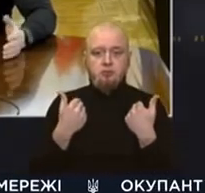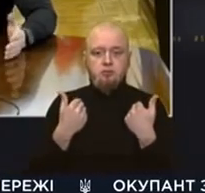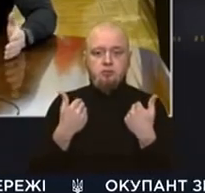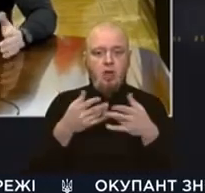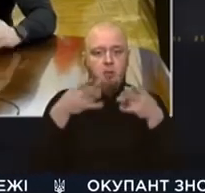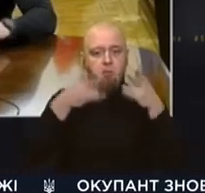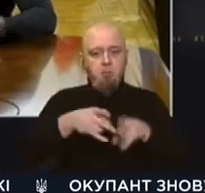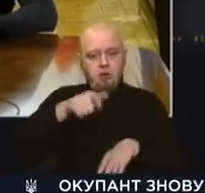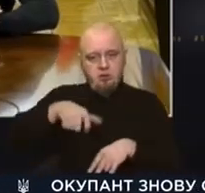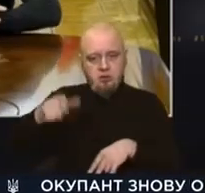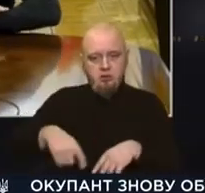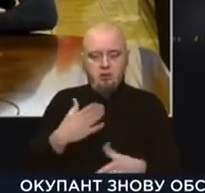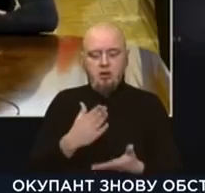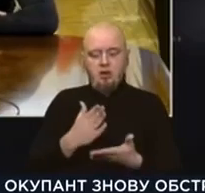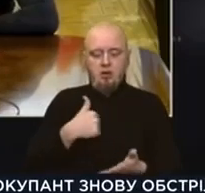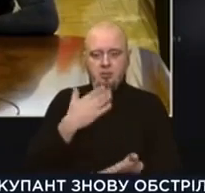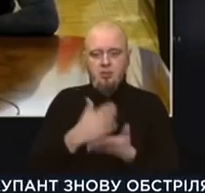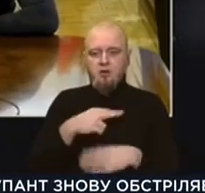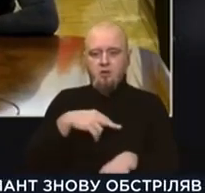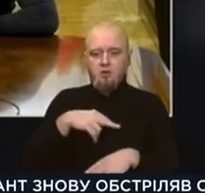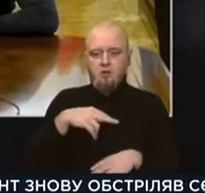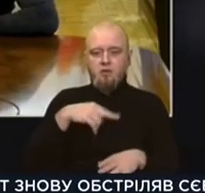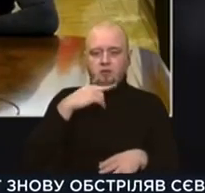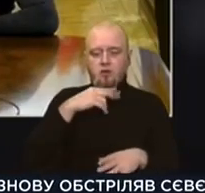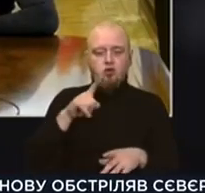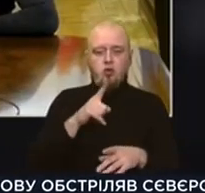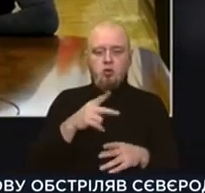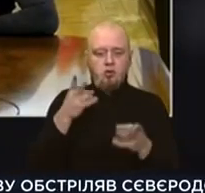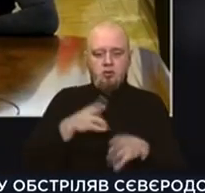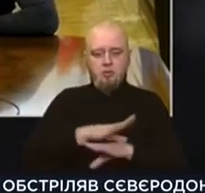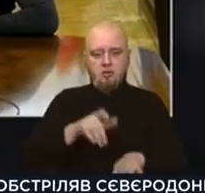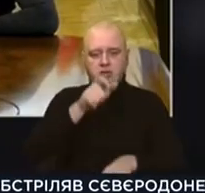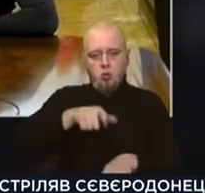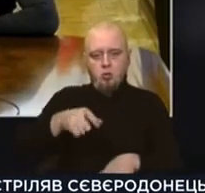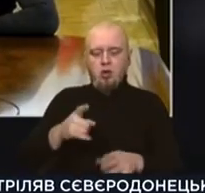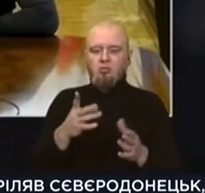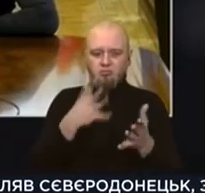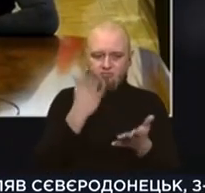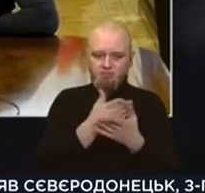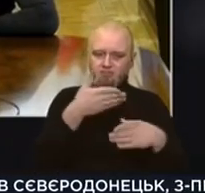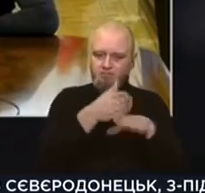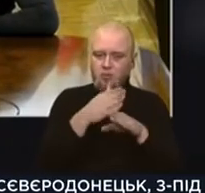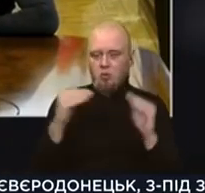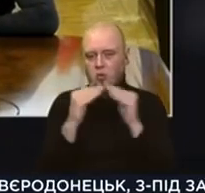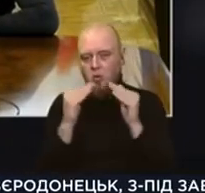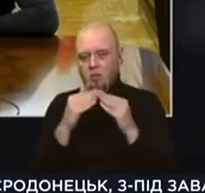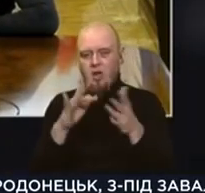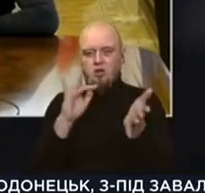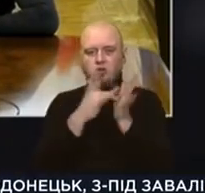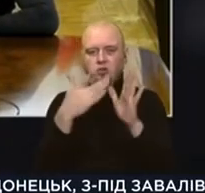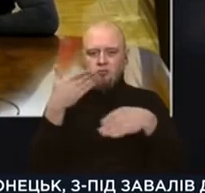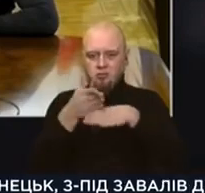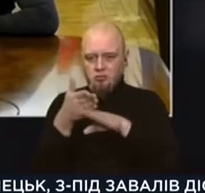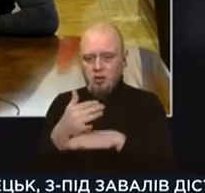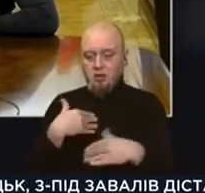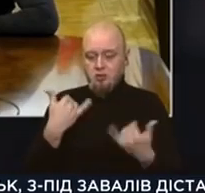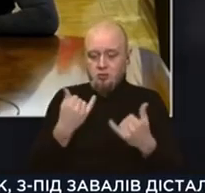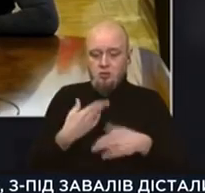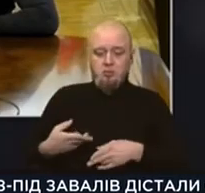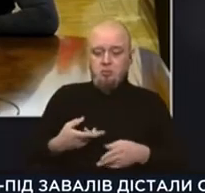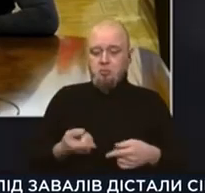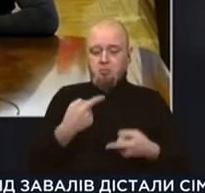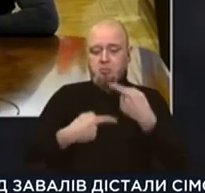немає пострадавших, я маю в виду, що не пострадали люди, пострадали дома, вибиті стекла. Я тільки що приїхав